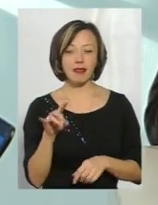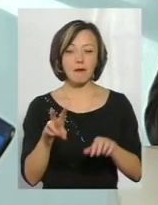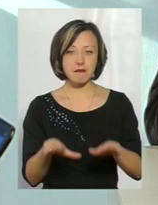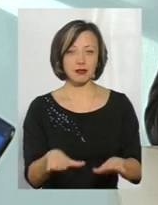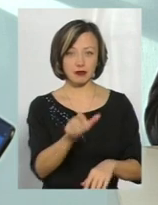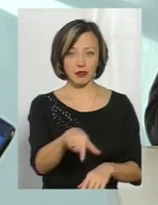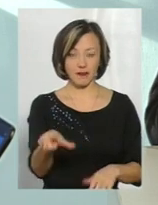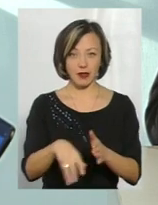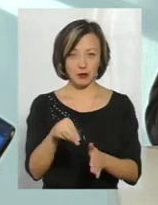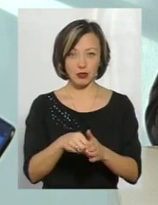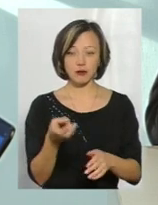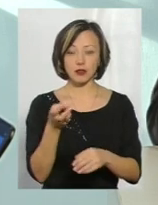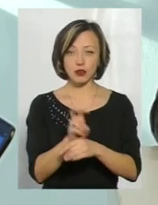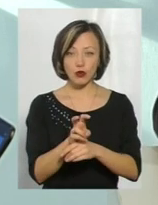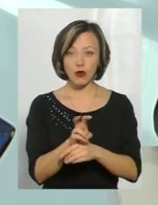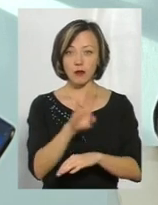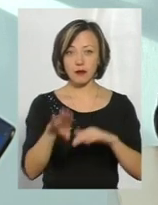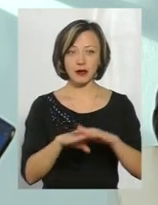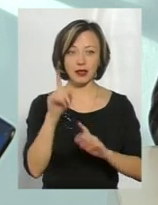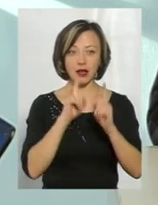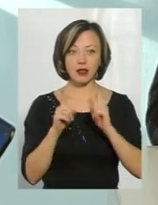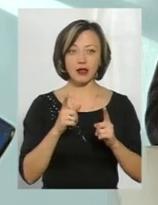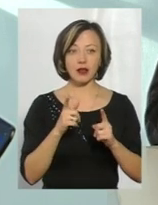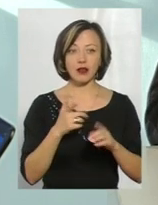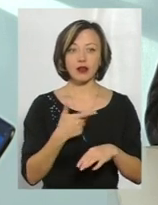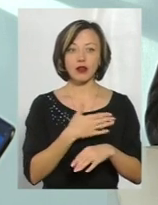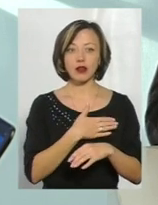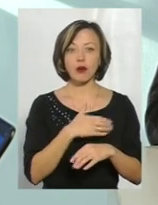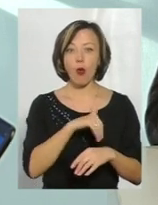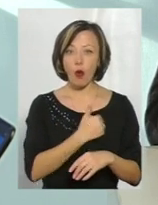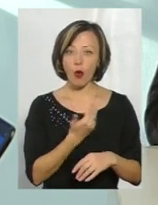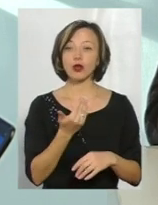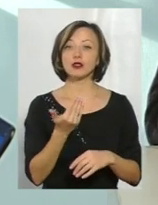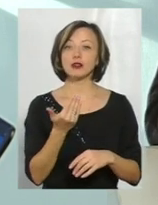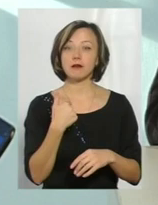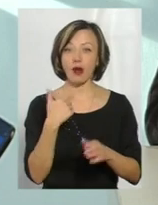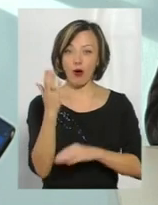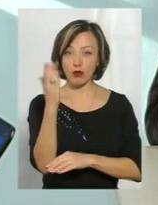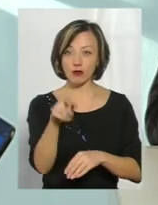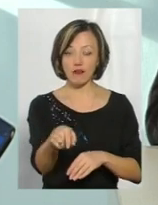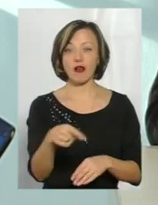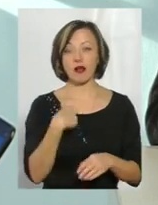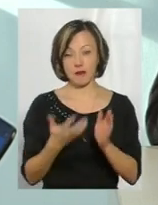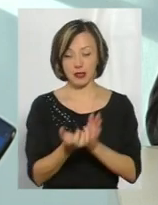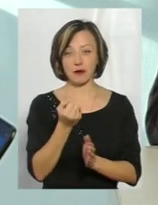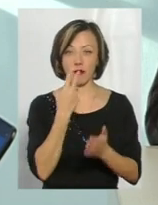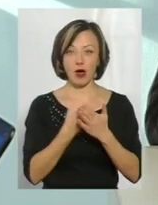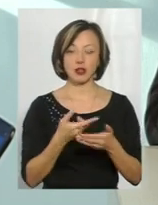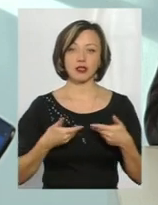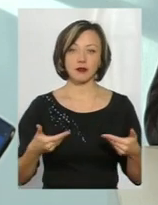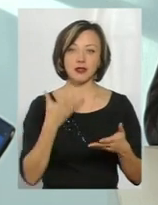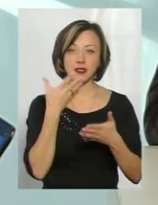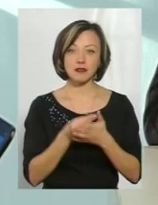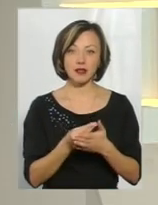ну, пішов би під Раду і сказав, ми хочемо бачити цього депутата, ми за нього голосували. Нехай він прийде до нас і підтримає нас, покаже нам свої